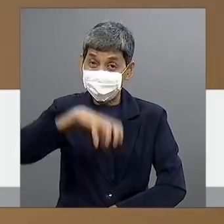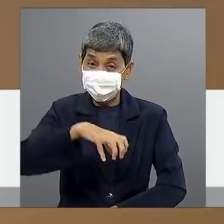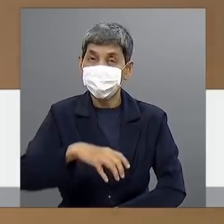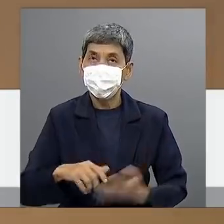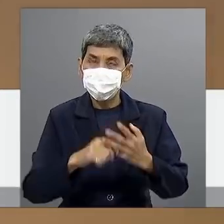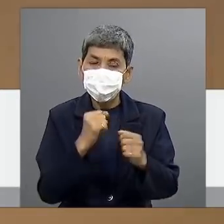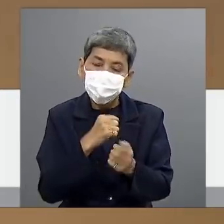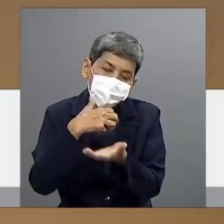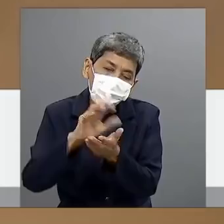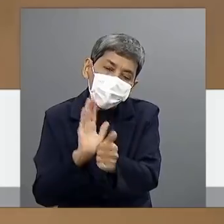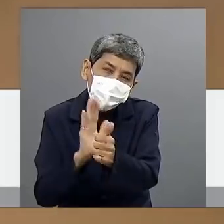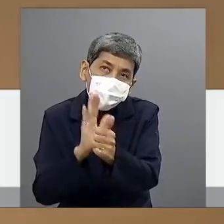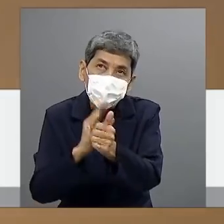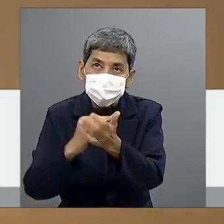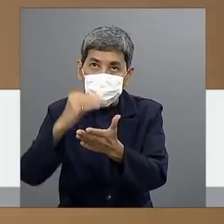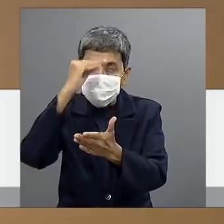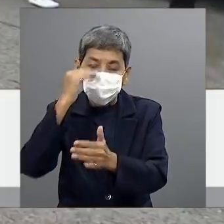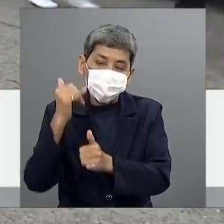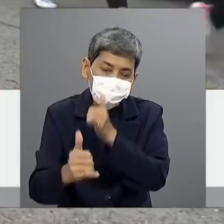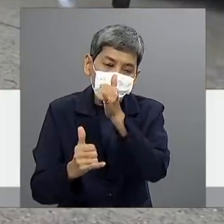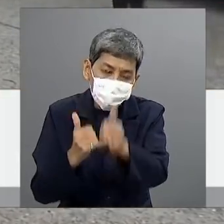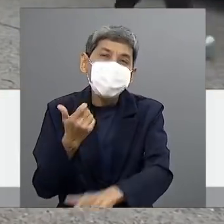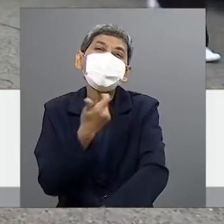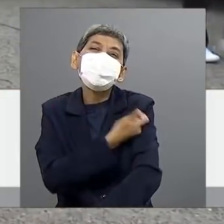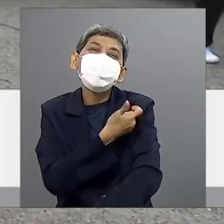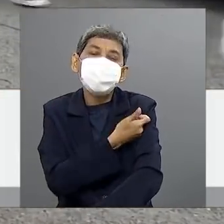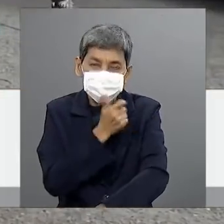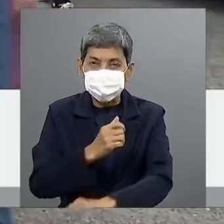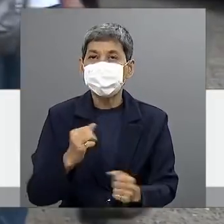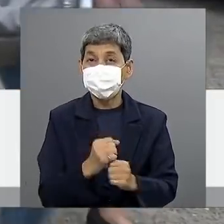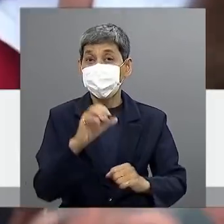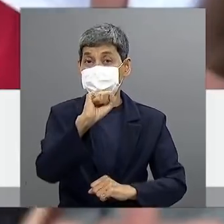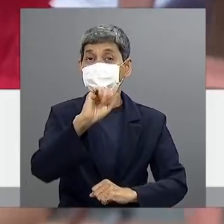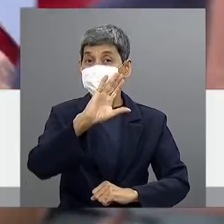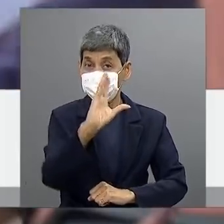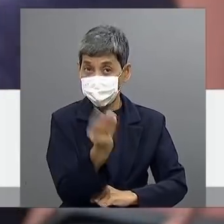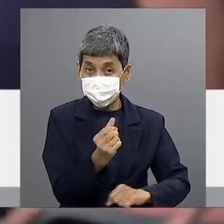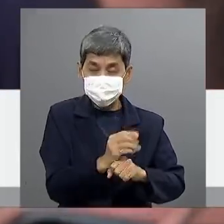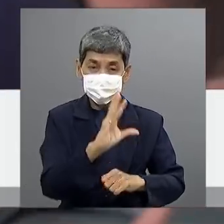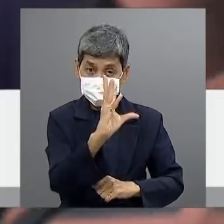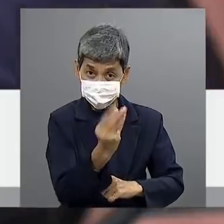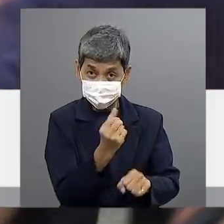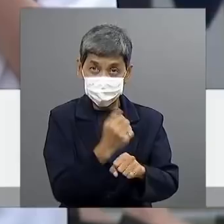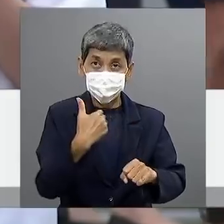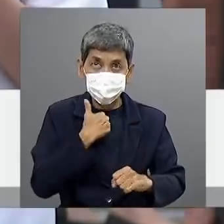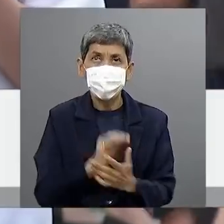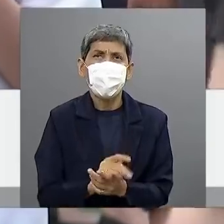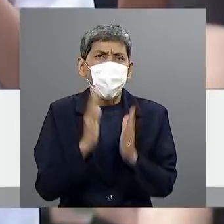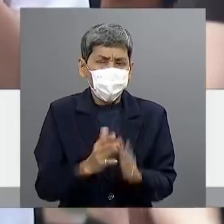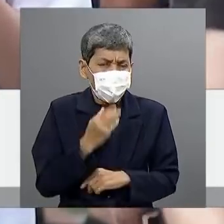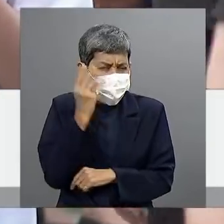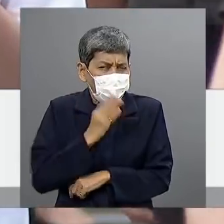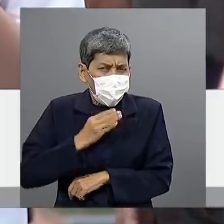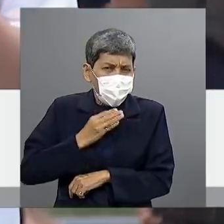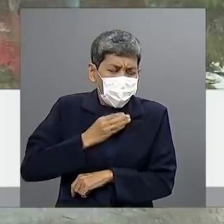ลังใจนักเรียนที่เข้ารับการฉีดวัคซีนทางเลือกซิโนฟาร์มหรือวัคซีนเชื้อตายนะคะเพราะว่าบางคนก็กลัวเข็มค่ะคุณผู้ชม